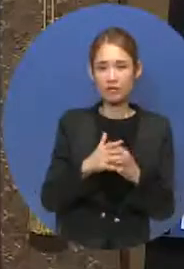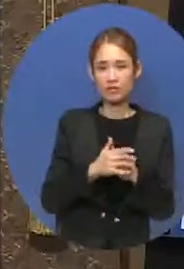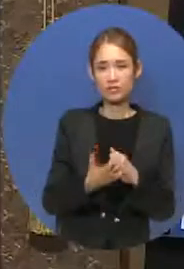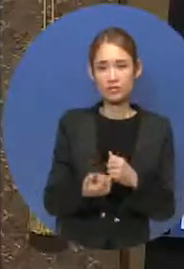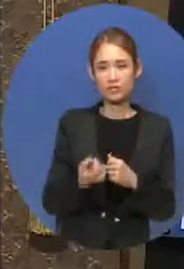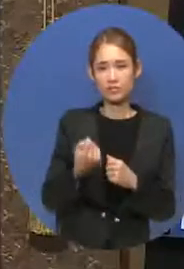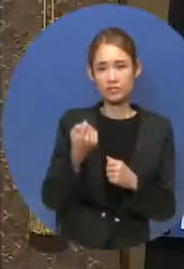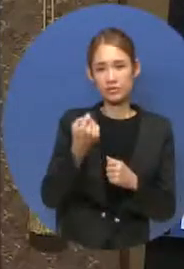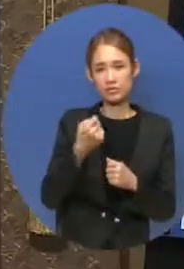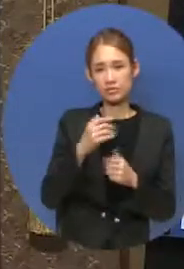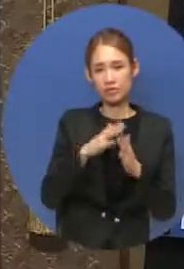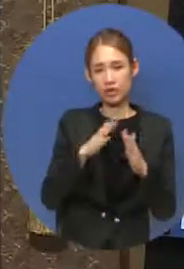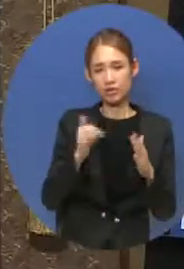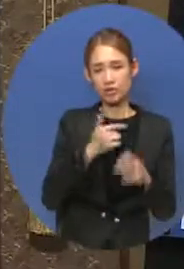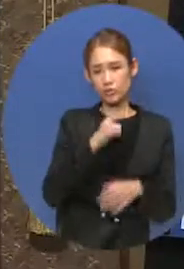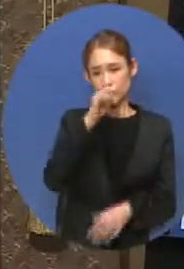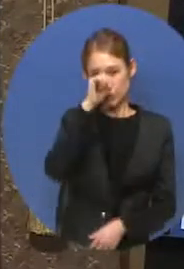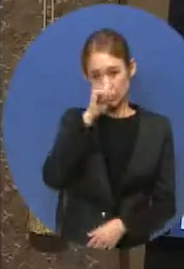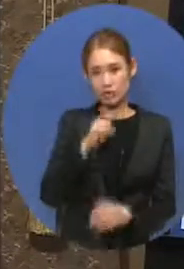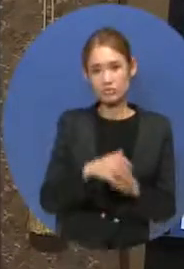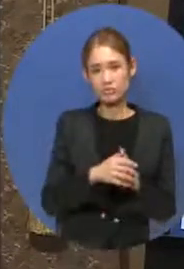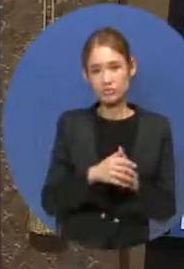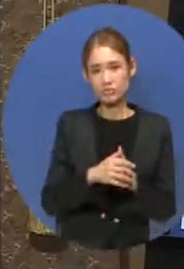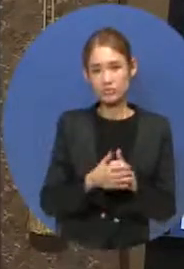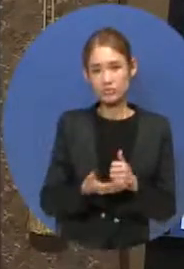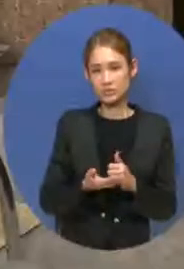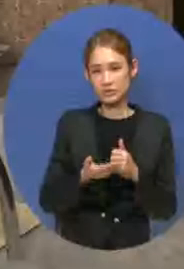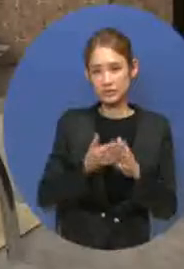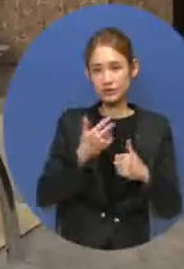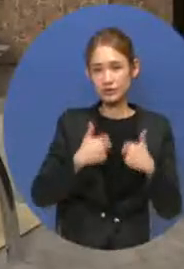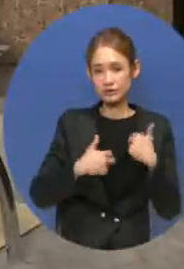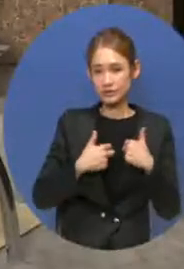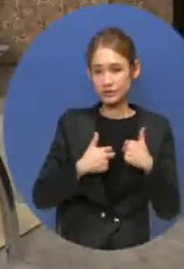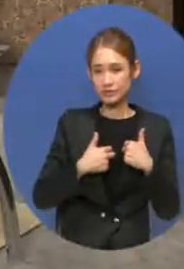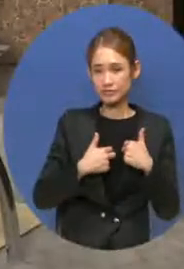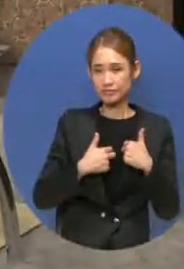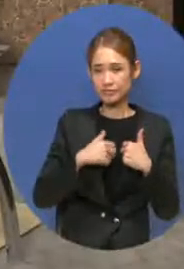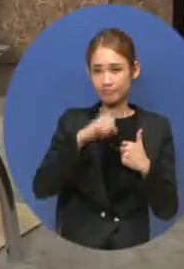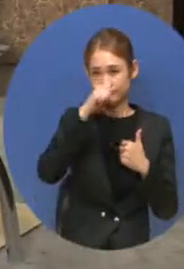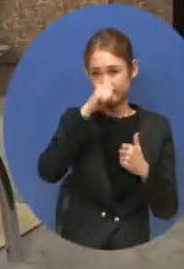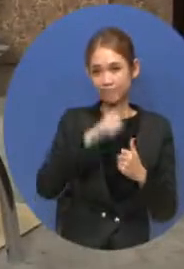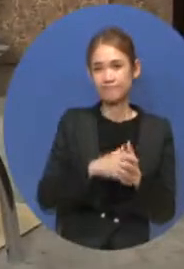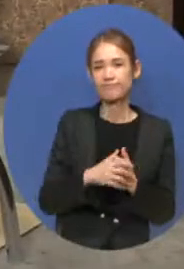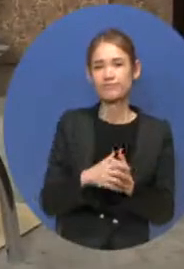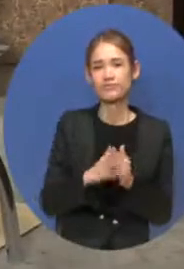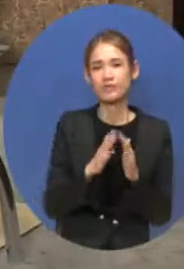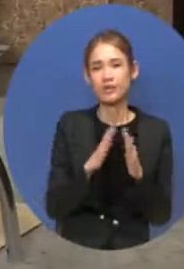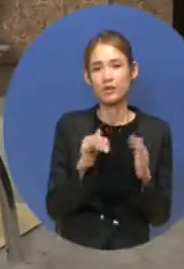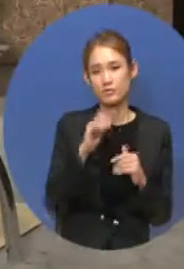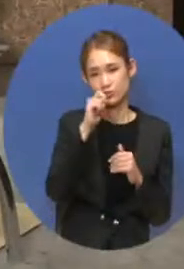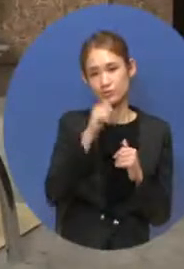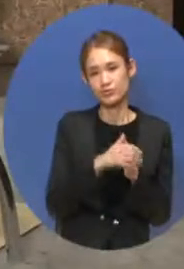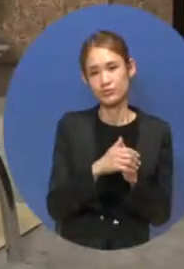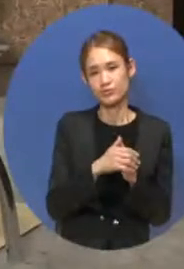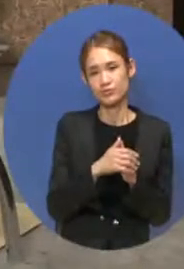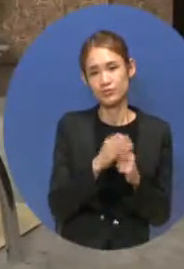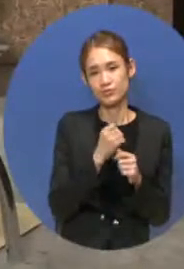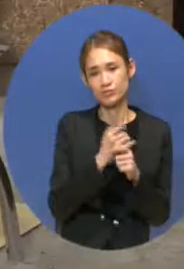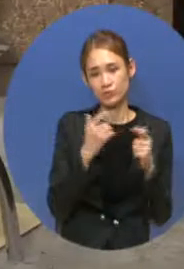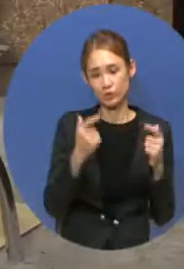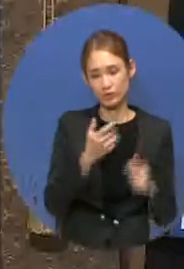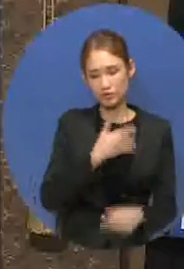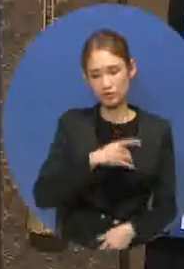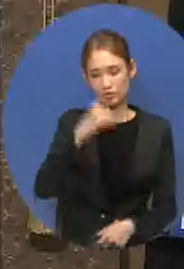바로바로 가족들이 너무 좋아하세요. 네. 그래서 또 키우는 재미가 있겠네요. 굉장히 재미가 있으십니다. 그래서 네. 가족들이 좋아하세요. 그래서 아마 이거는 저희